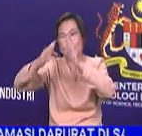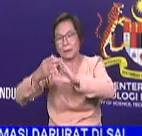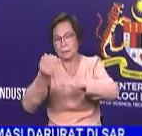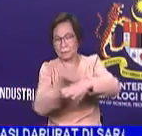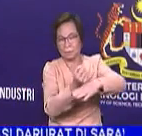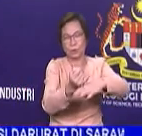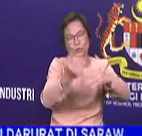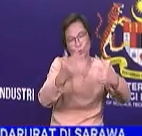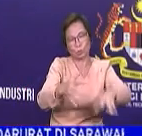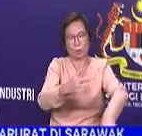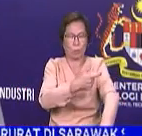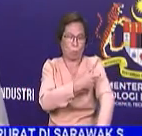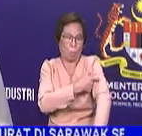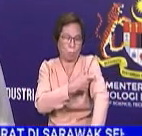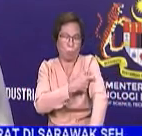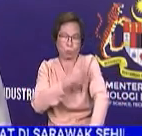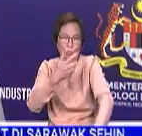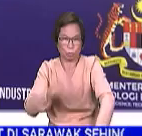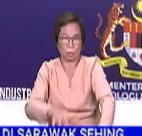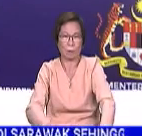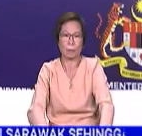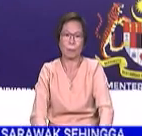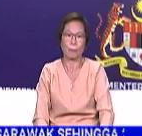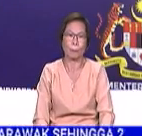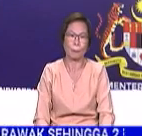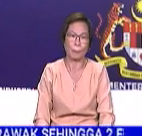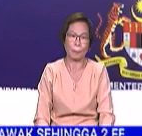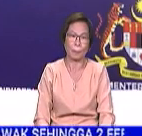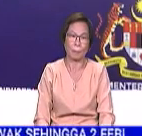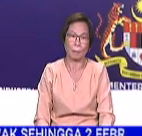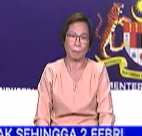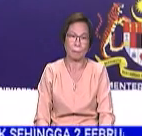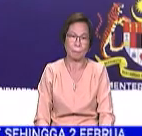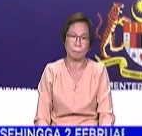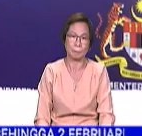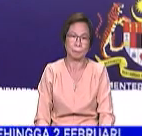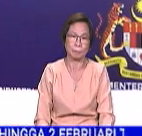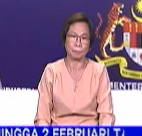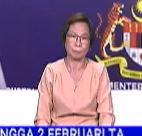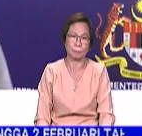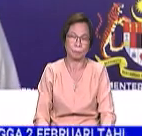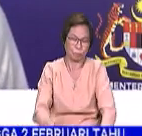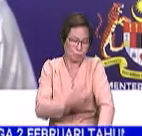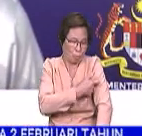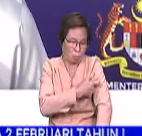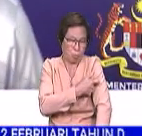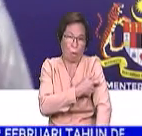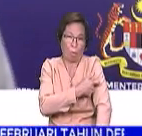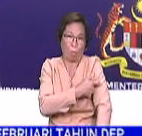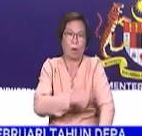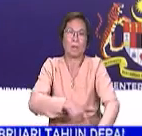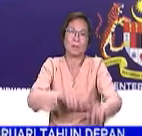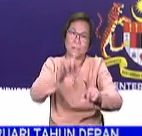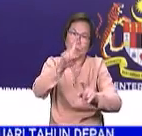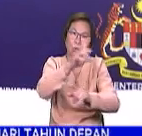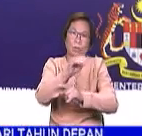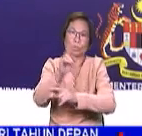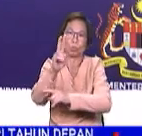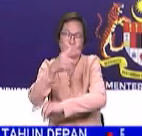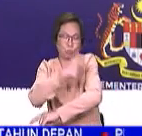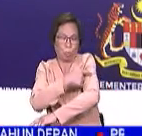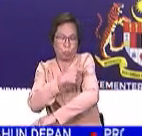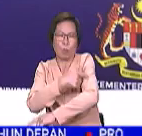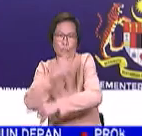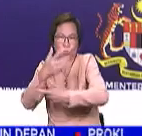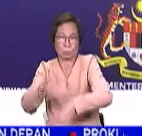ini dapat diinduksi istri minos isikan dengan sedih karena sucikan exim satu dan dan dan